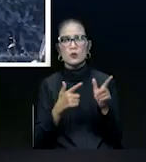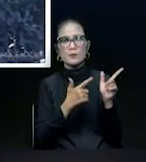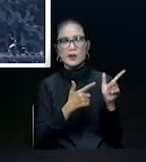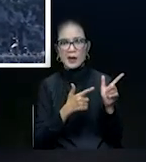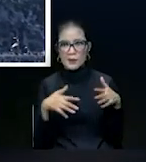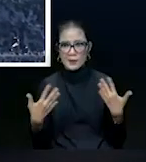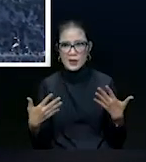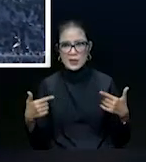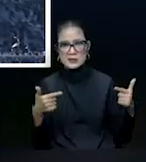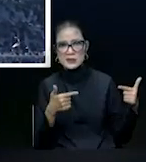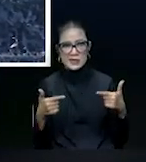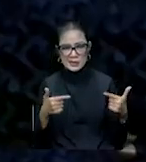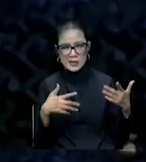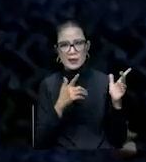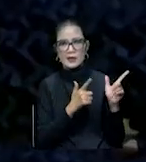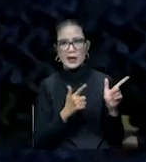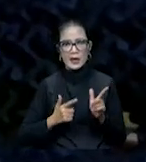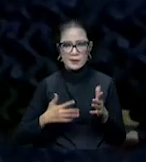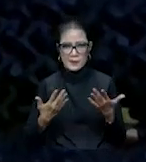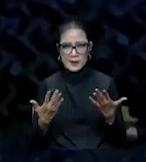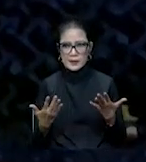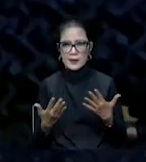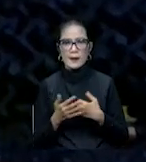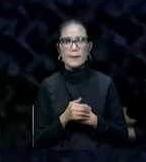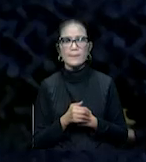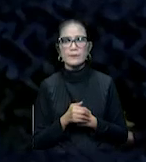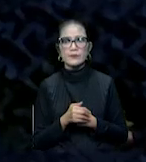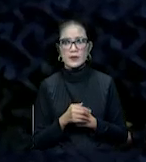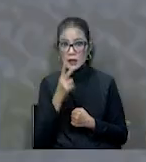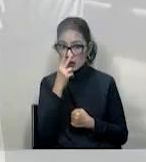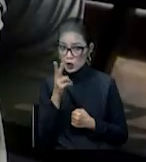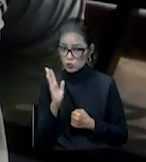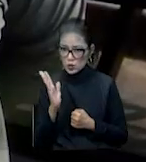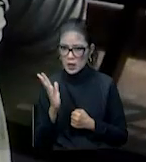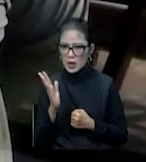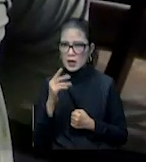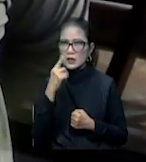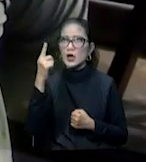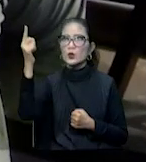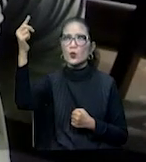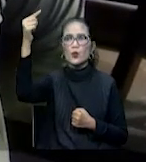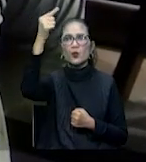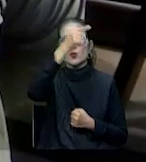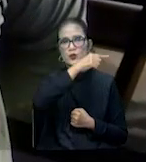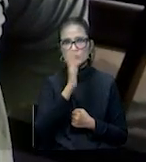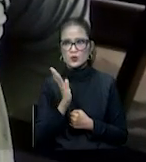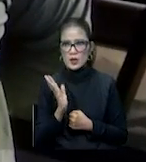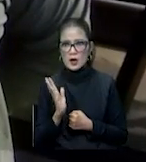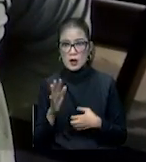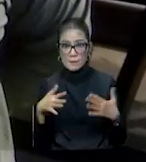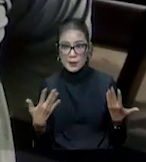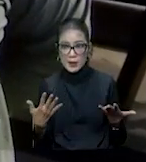TNI yang modern saat sekarang gitu tadi sudah coba yang mana aja mas Oh kita sudah lihat Drone Oke sengaja lihat alut Ca ke sini atau seperti apa